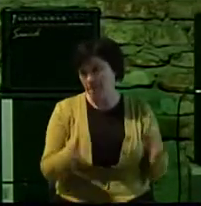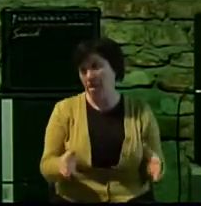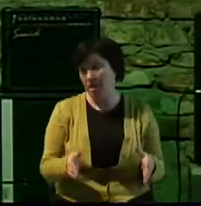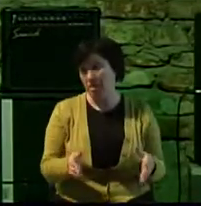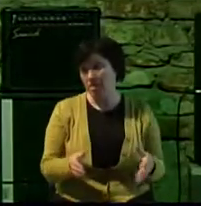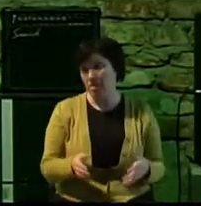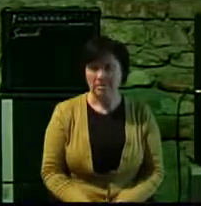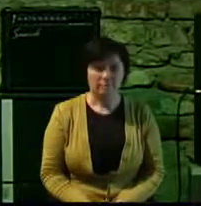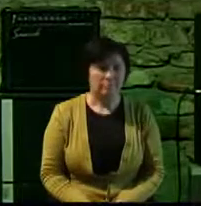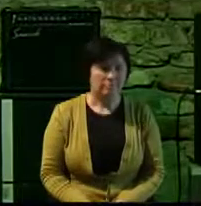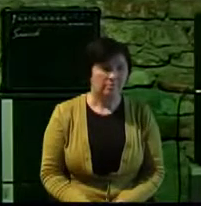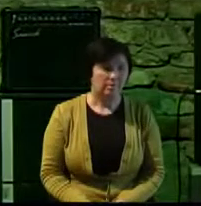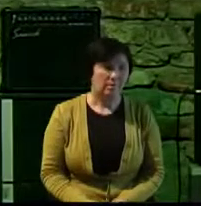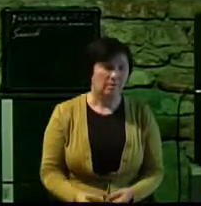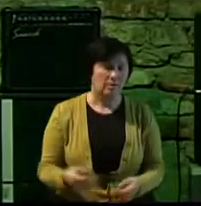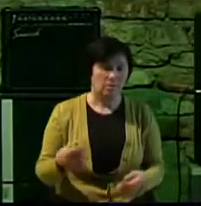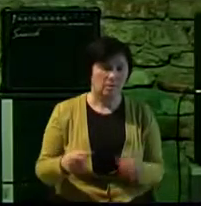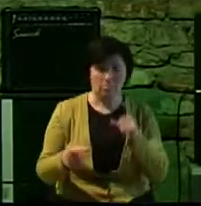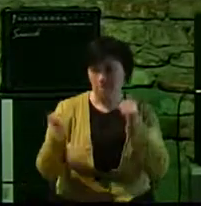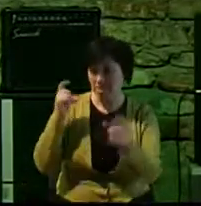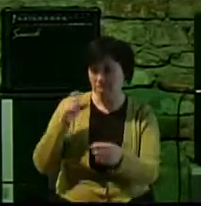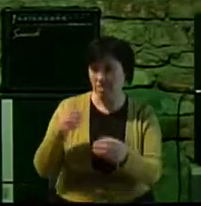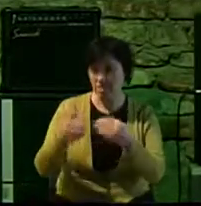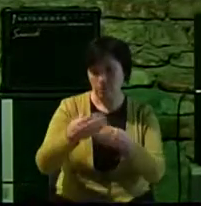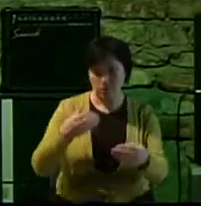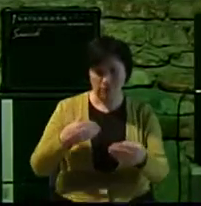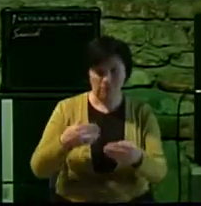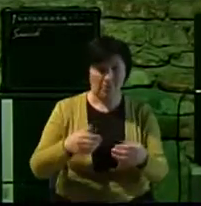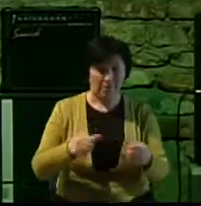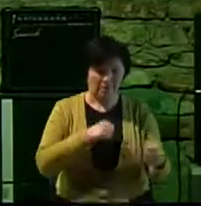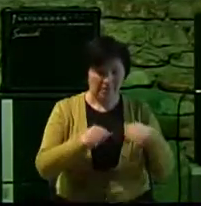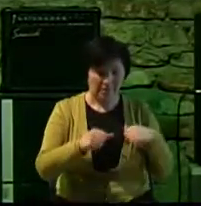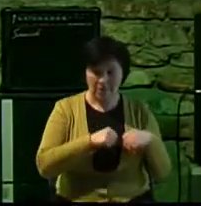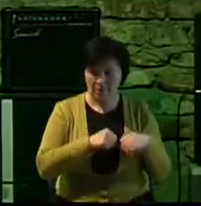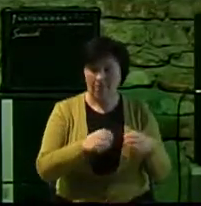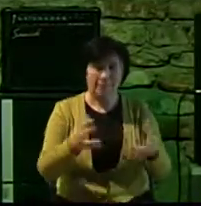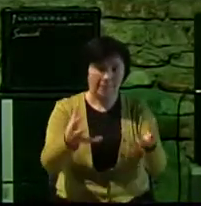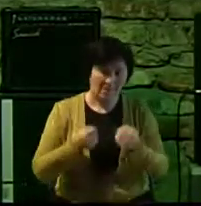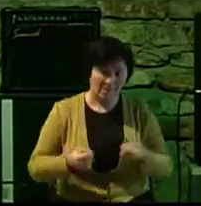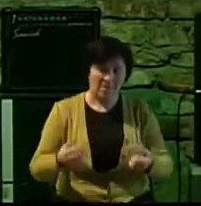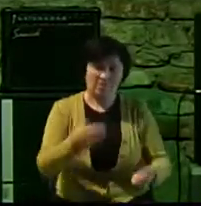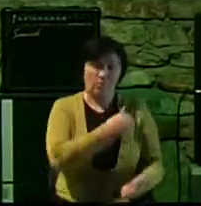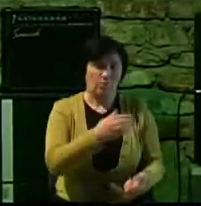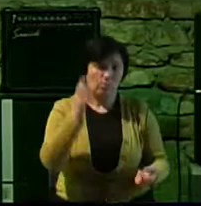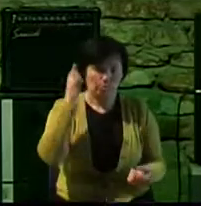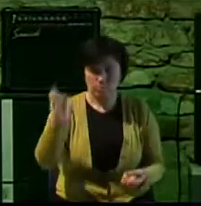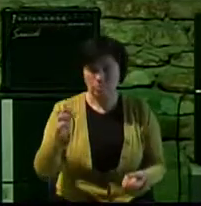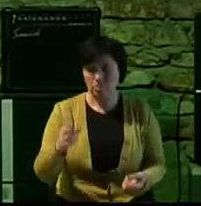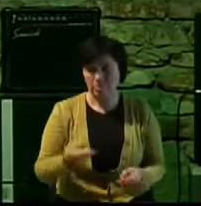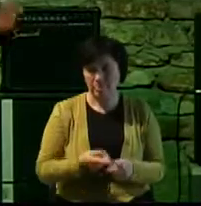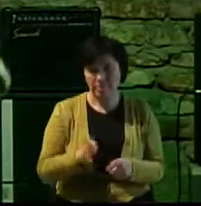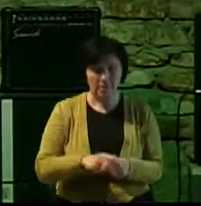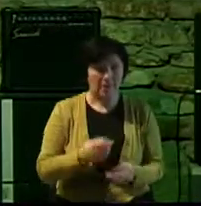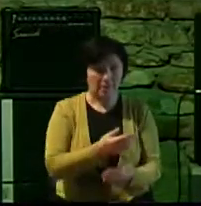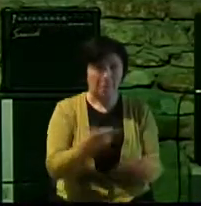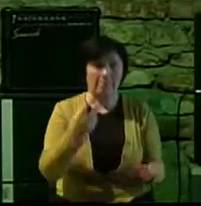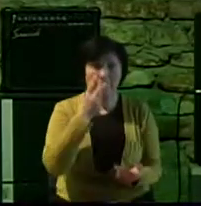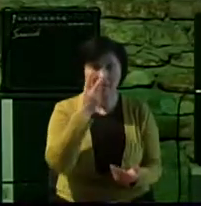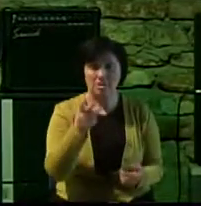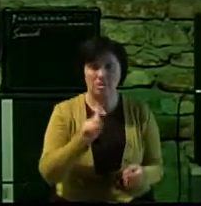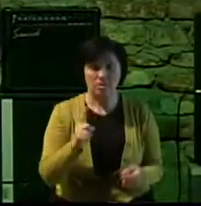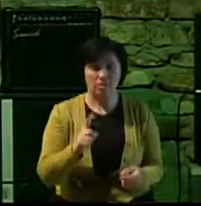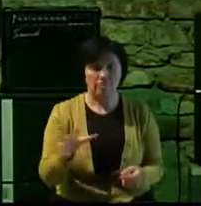Итак, мы видим, что здесь были приняты крайние меры в отношении этого человека на основании учения Господа Иисуса Христа